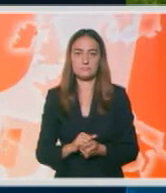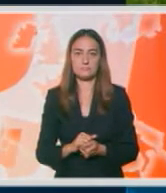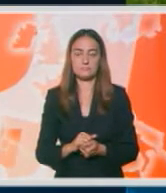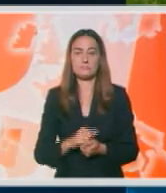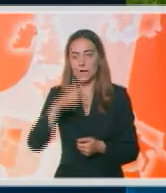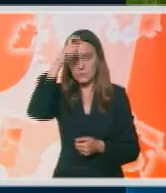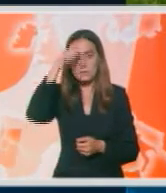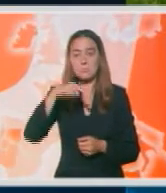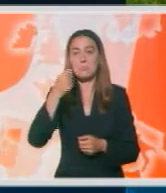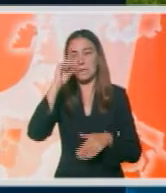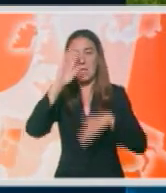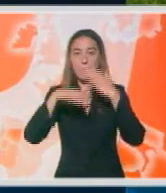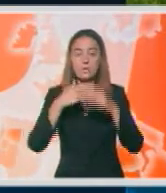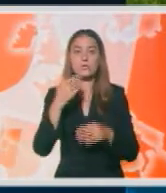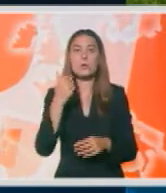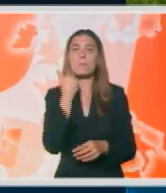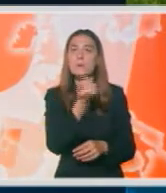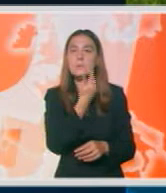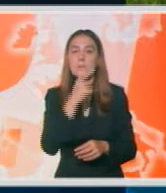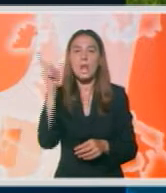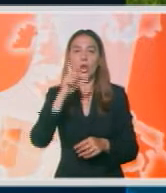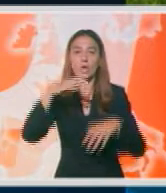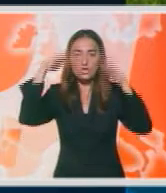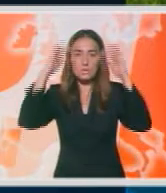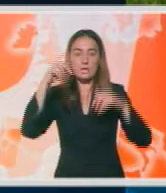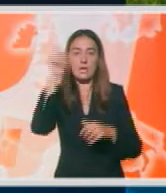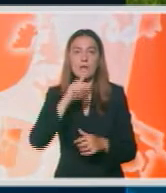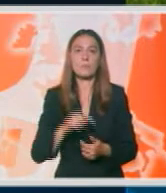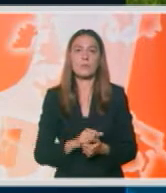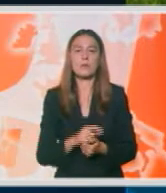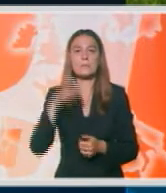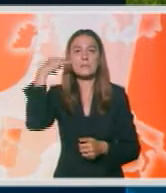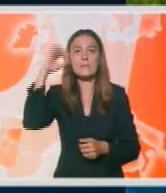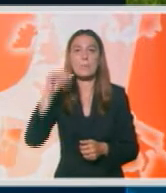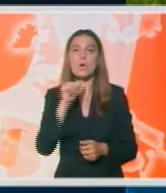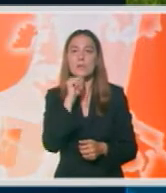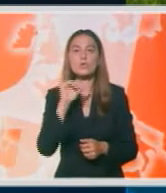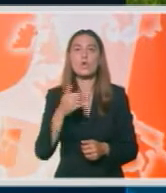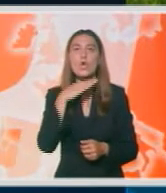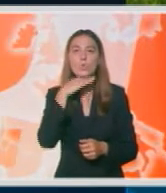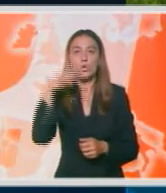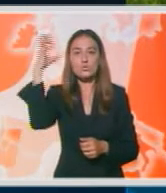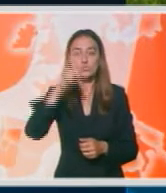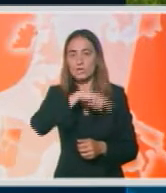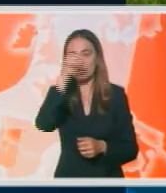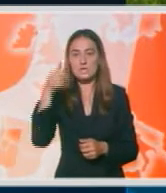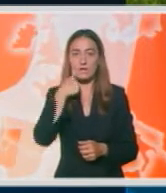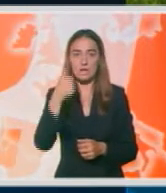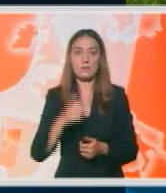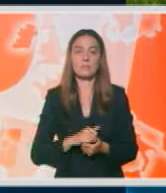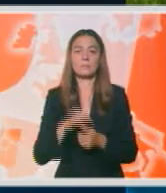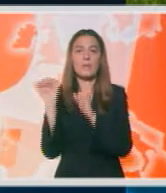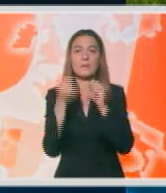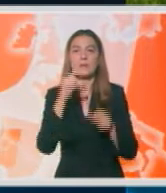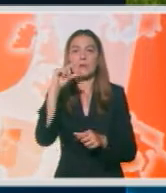U Srbiji umereno oblačno, posle podne sa lokalnim pljuskovima i grmljavinom, a samo na istoku i jugu sunčano tokom celog dana.